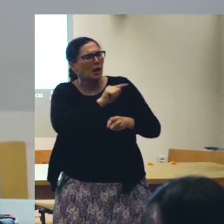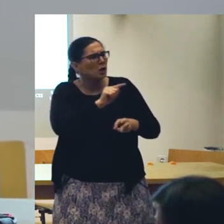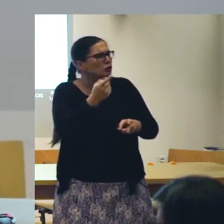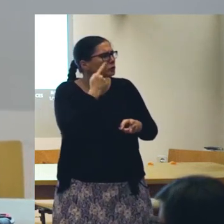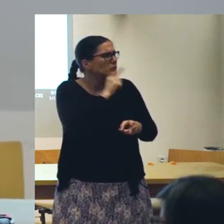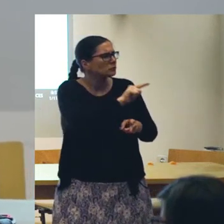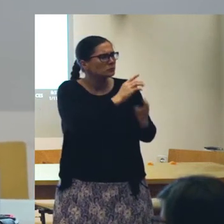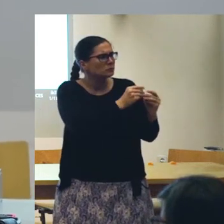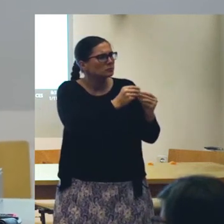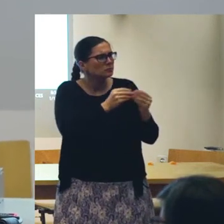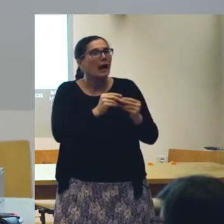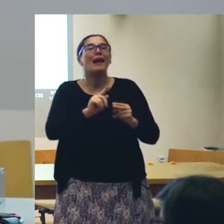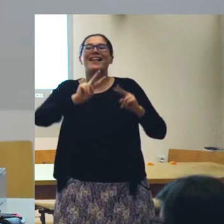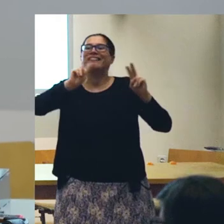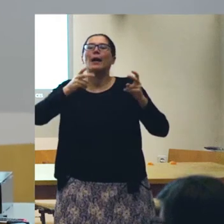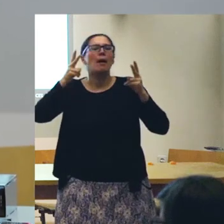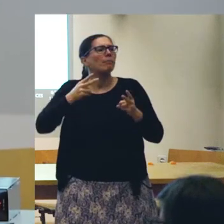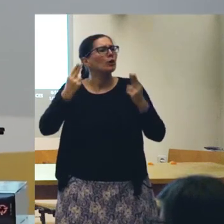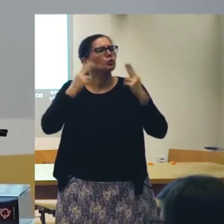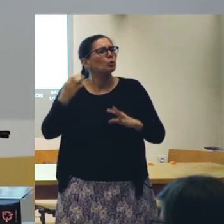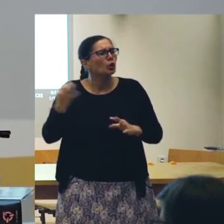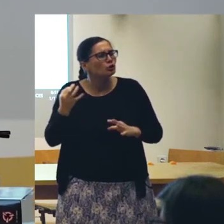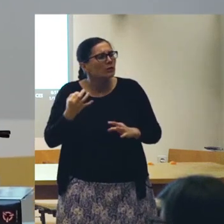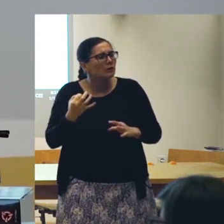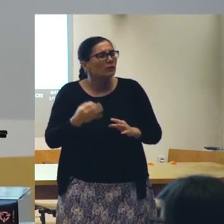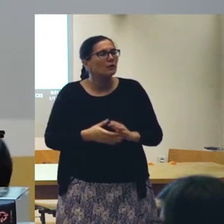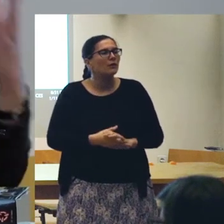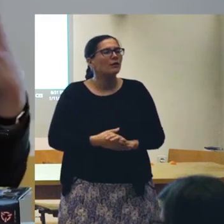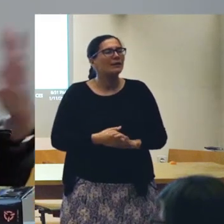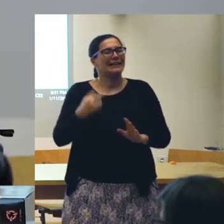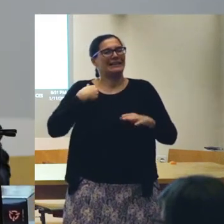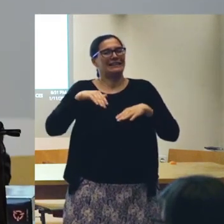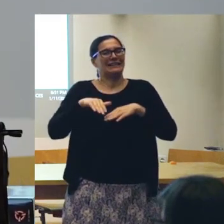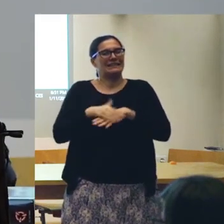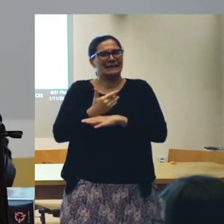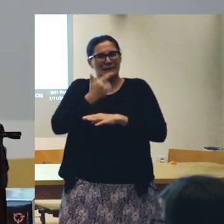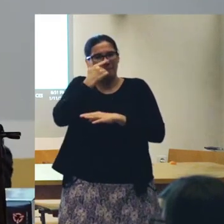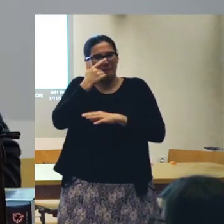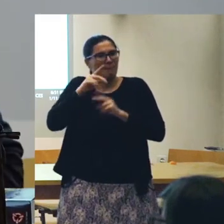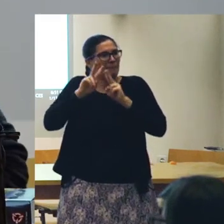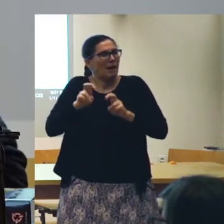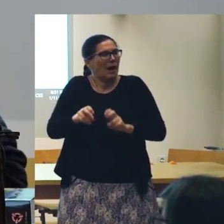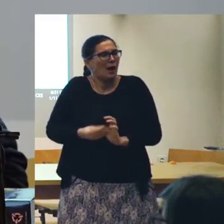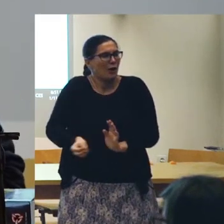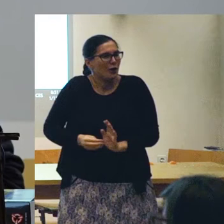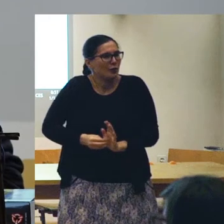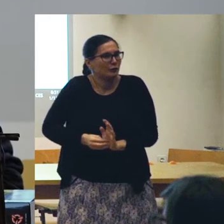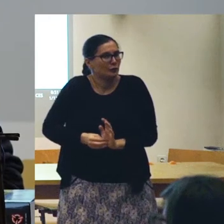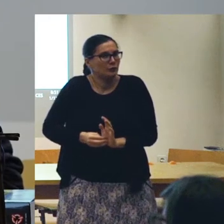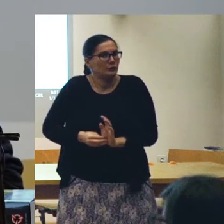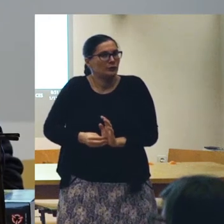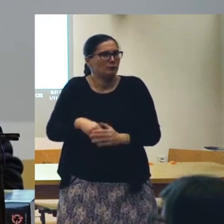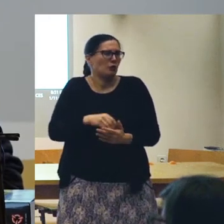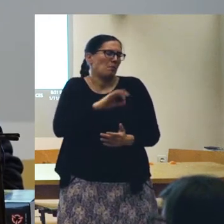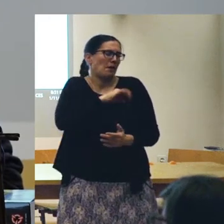tou starostlivosťou súvisí a o čom sa vlastne úplne všetci stále bavia, ale vlastne mám pocit, že to bolo veľmi málo tematizované v mojom okruhu, ale veľmi